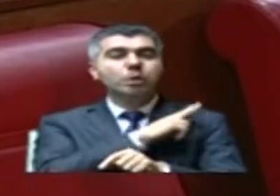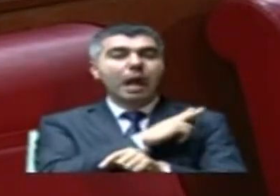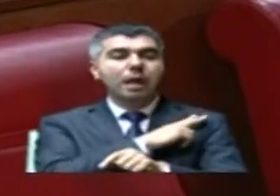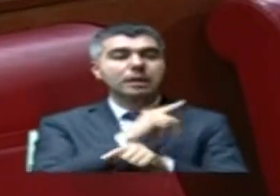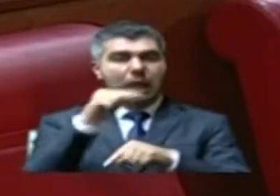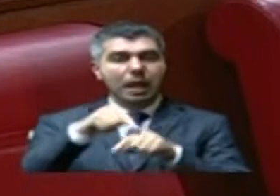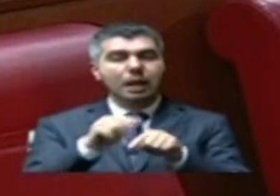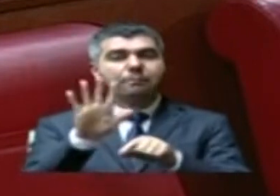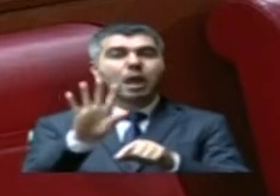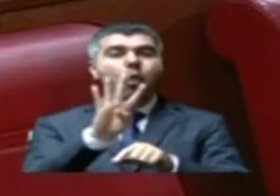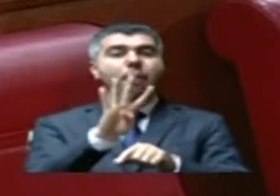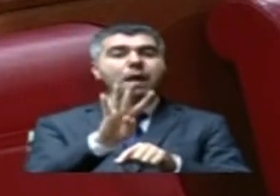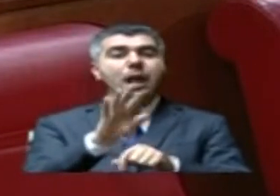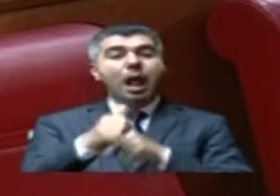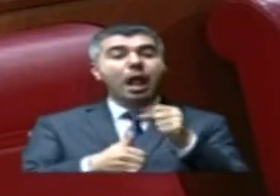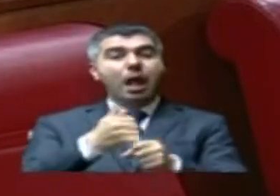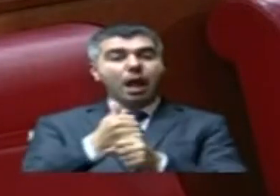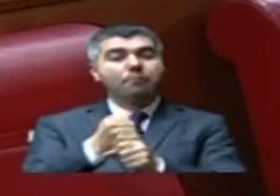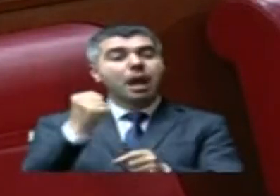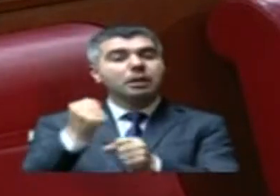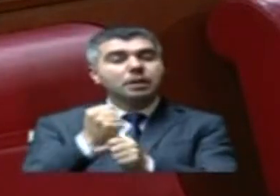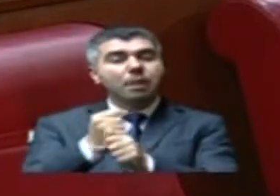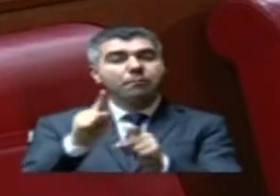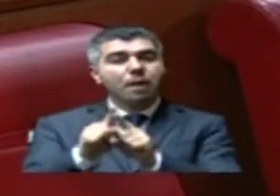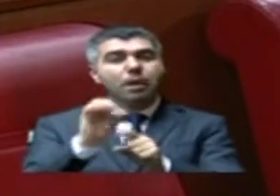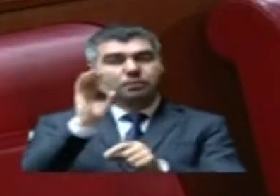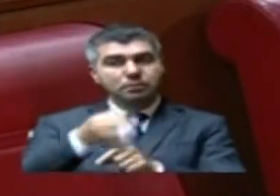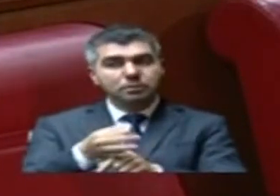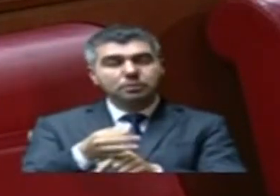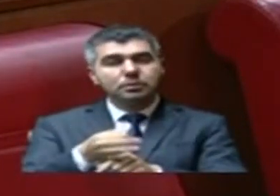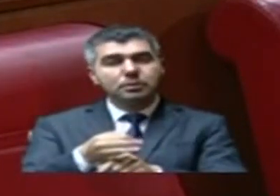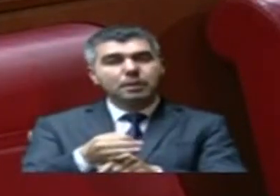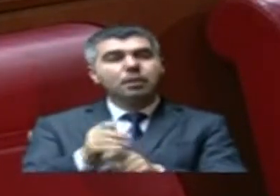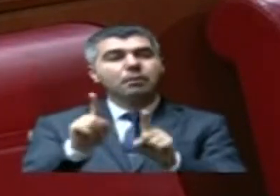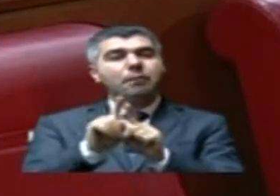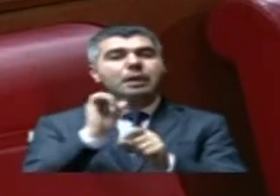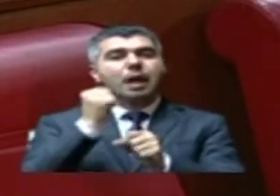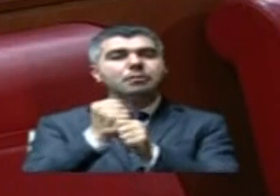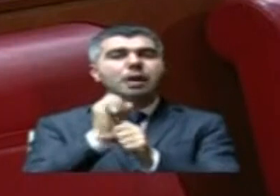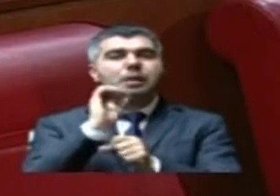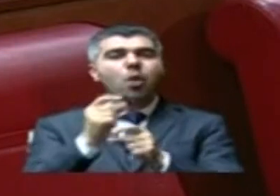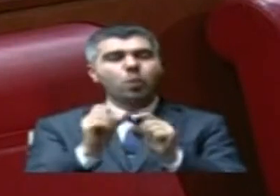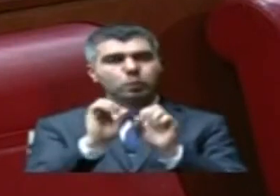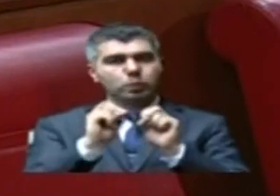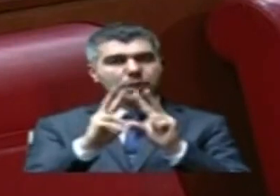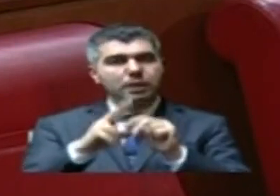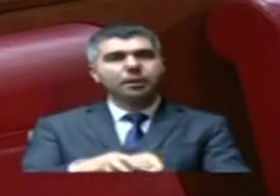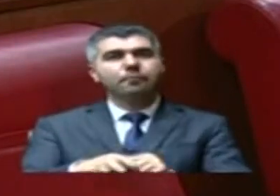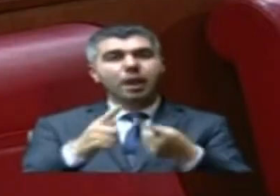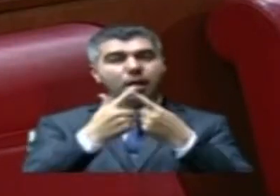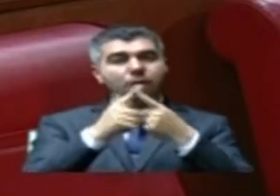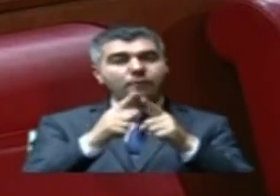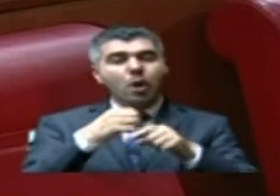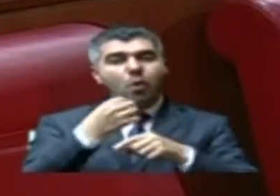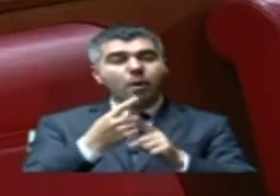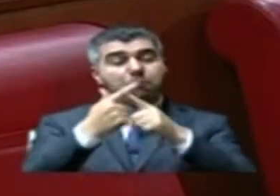45 سنة، والتوظيف عبر التعاقد في الأكاديميات شكل فرصة لهم. هذا الأمر فرض على الدولة